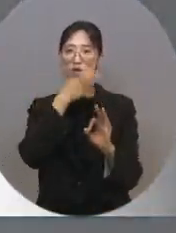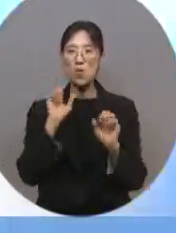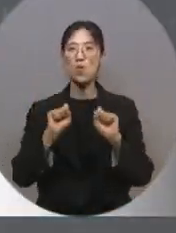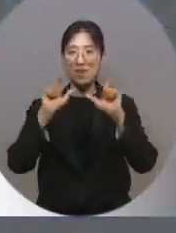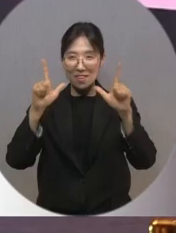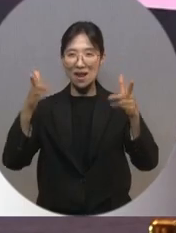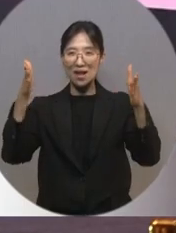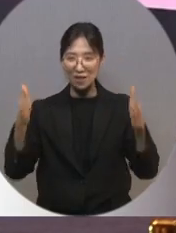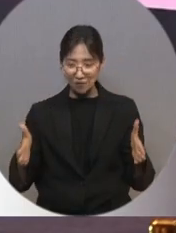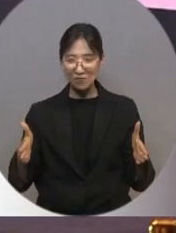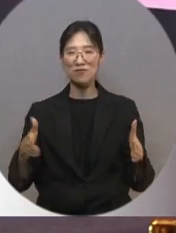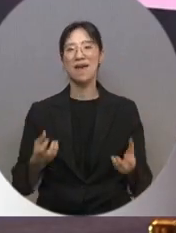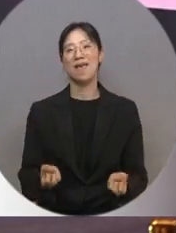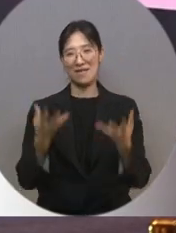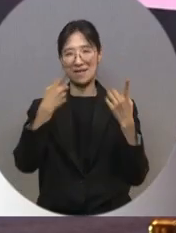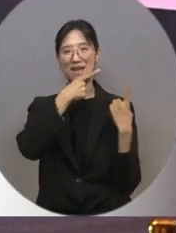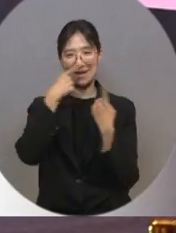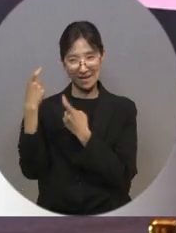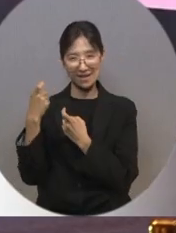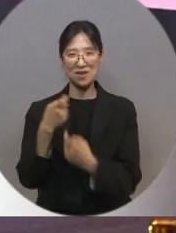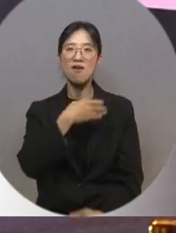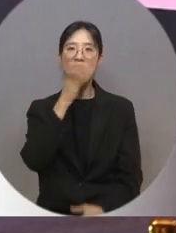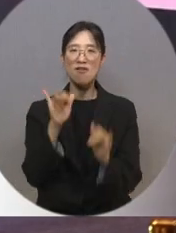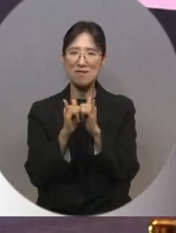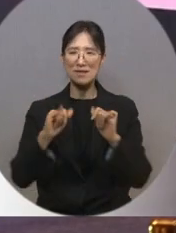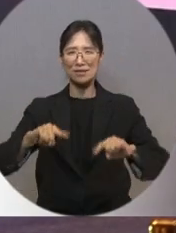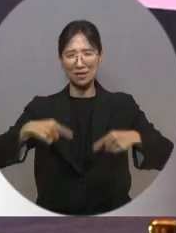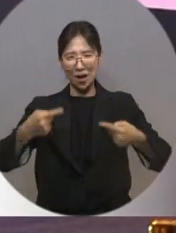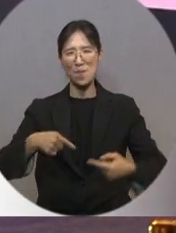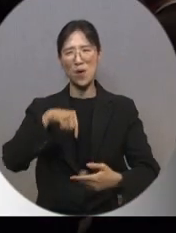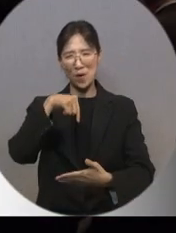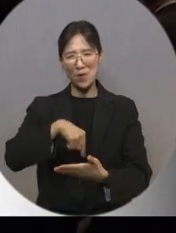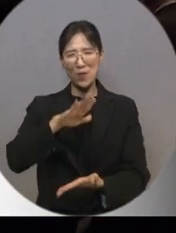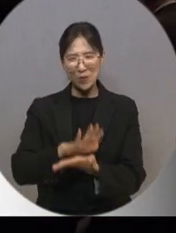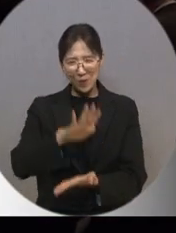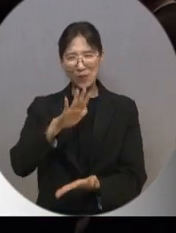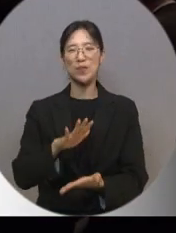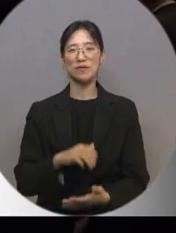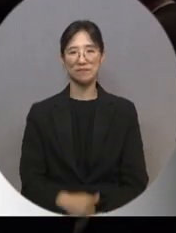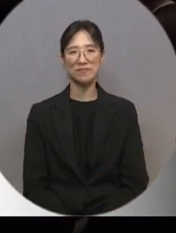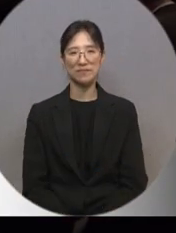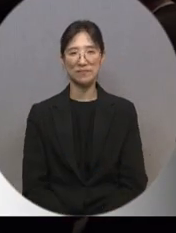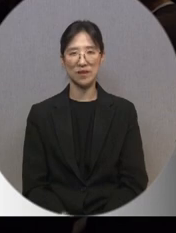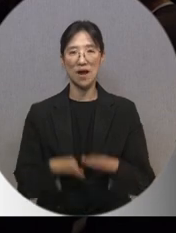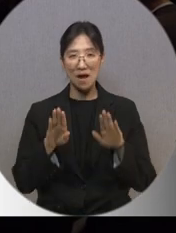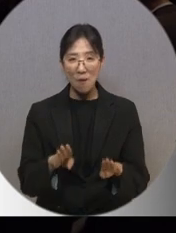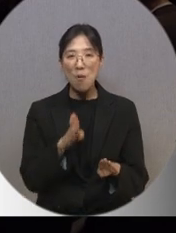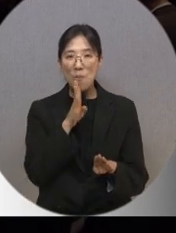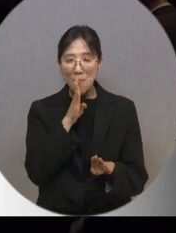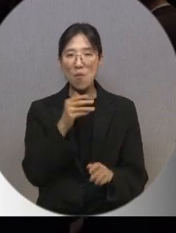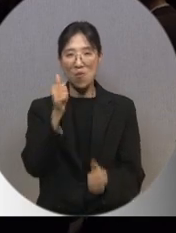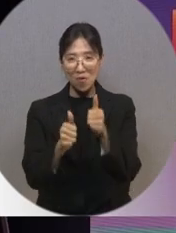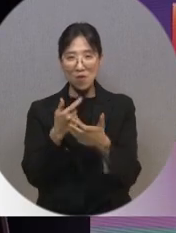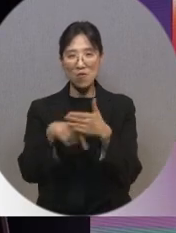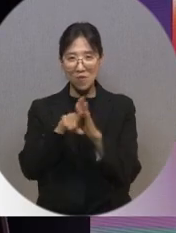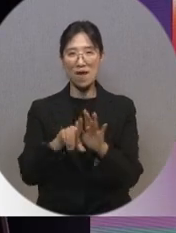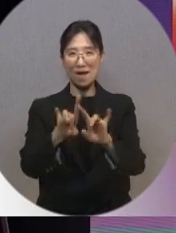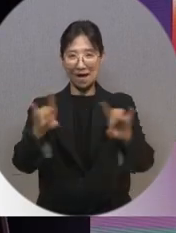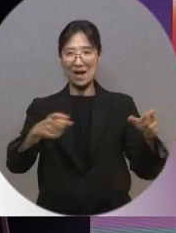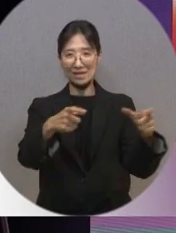행사 기념으로 진행돼 어르신들의 참여 열기가 뜨거웠습니다. 오늘 본선을 위해 각